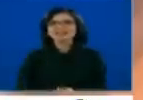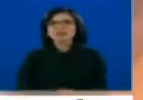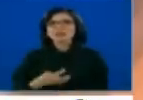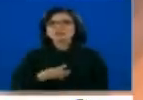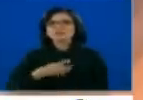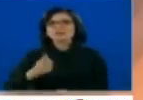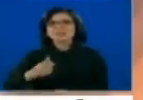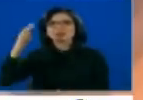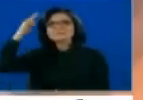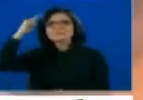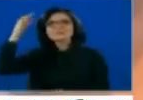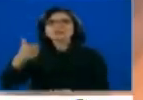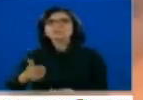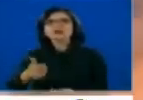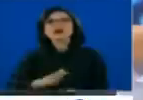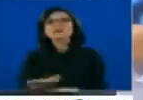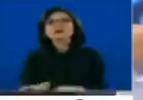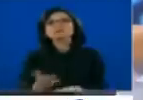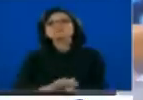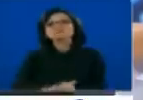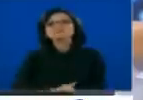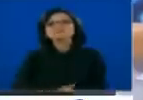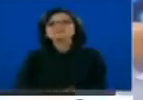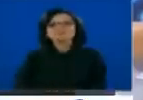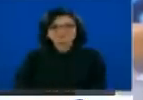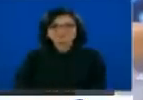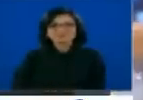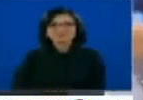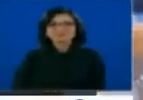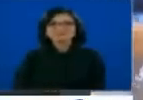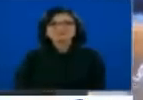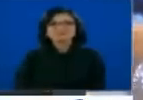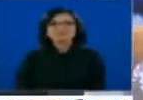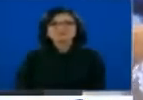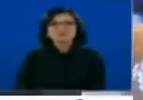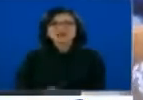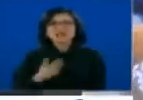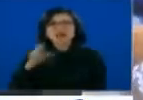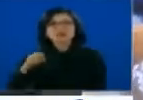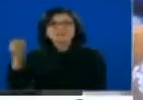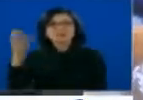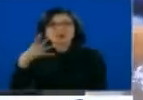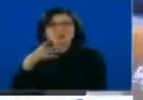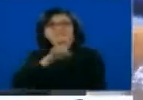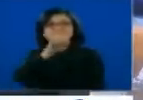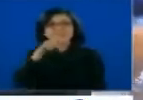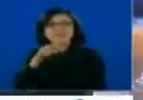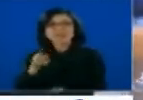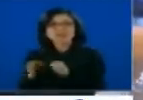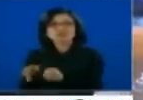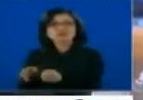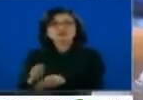waktu anda 1,eng menit Pak silakan Ibu saya harus menjawab pertanyaan spesifik